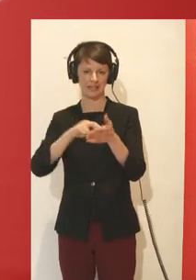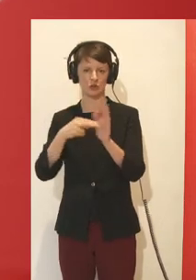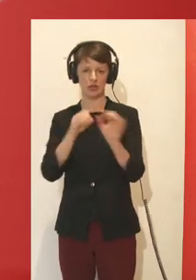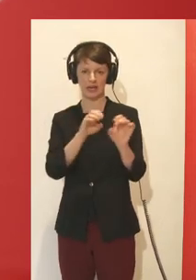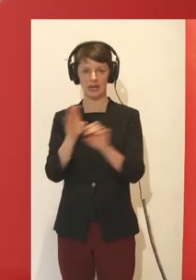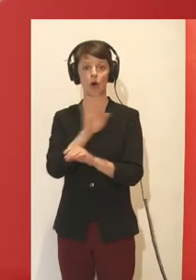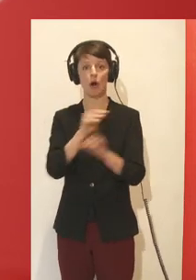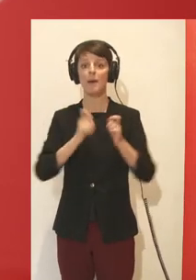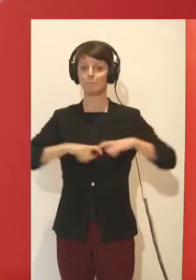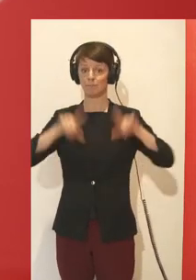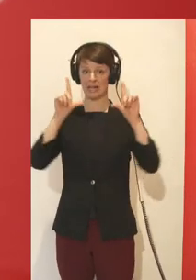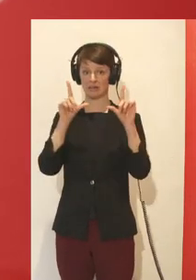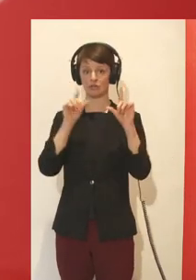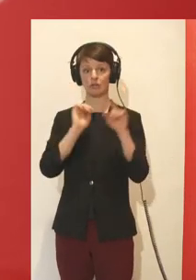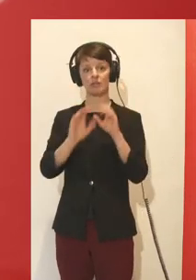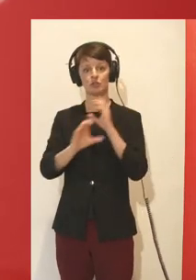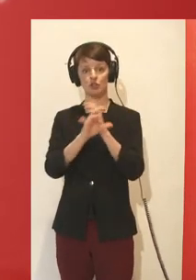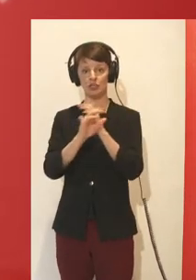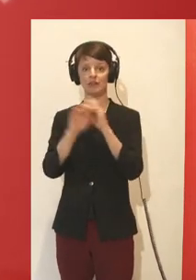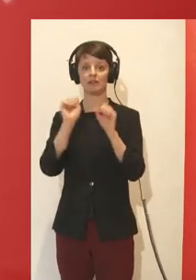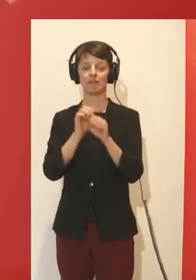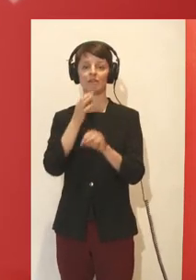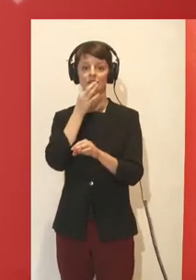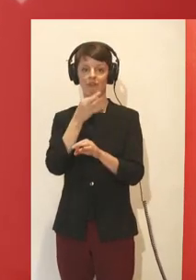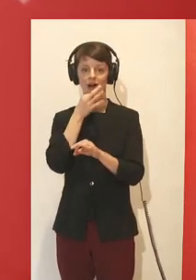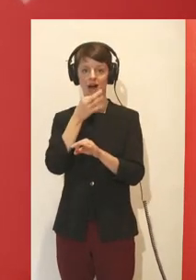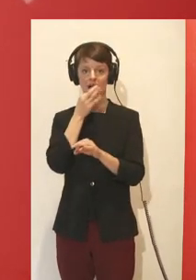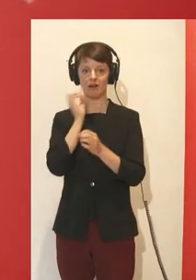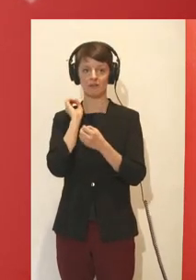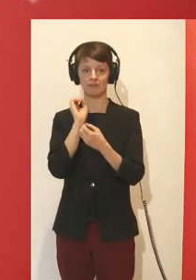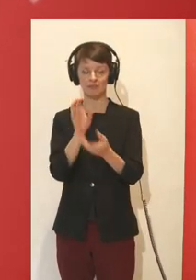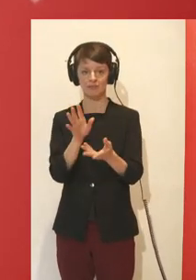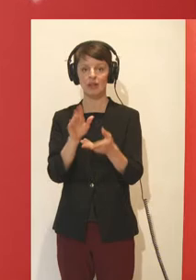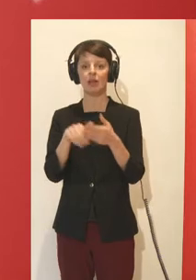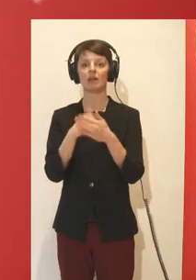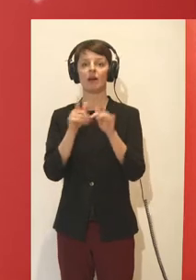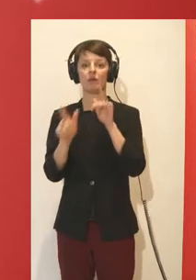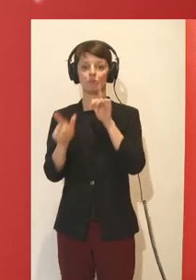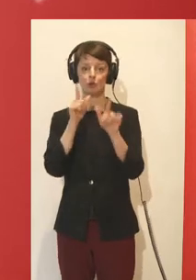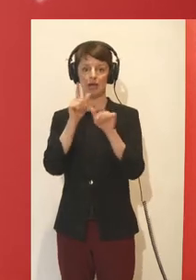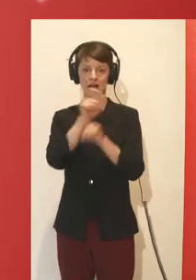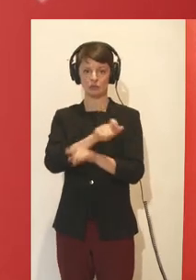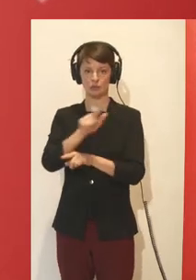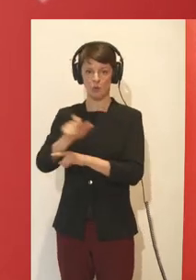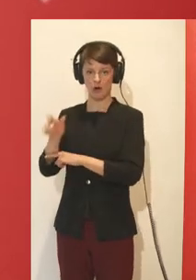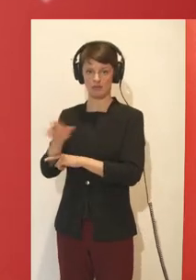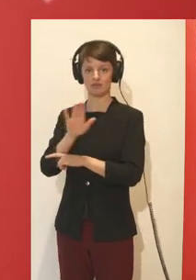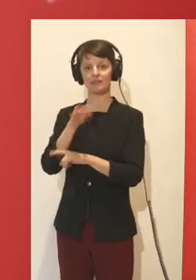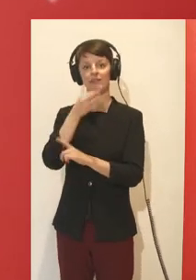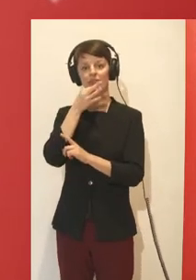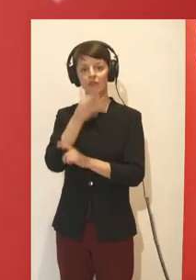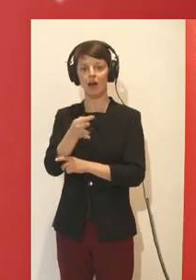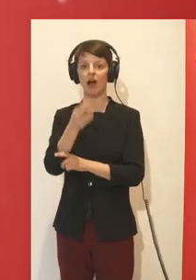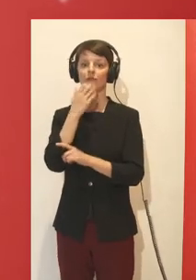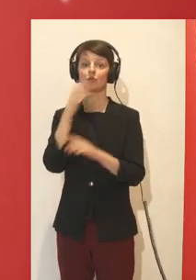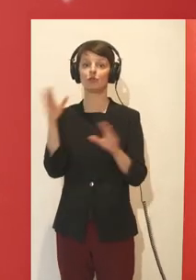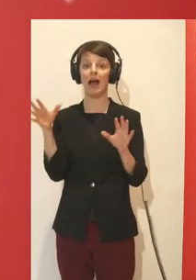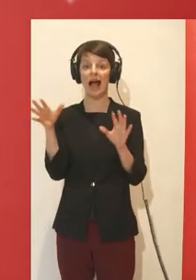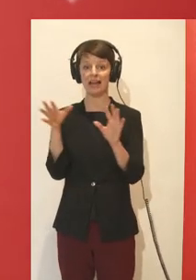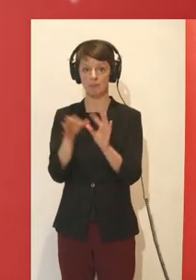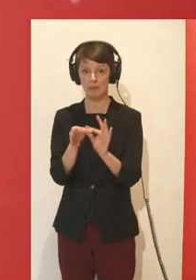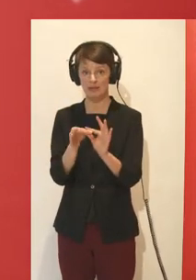bild und dort in einem chat fragen stellen und die moderatorinnen und moderatoren werden diese fragen einbinden und